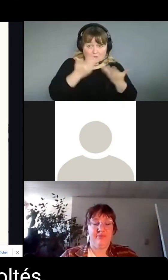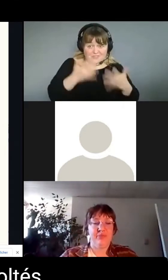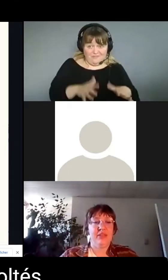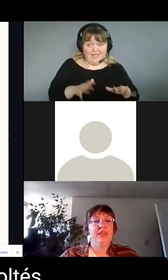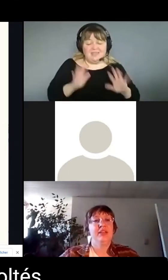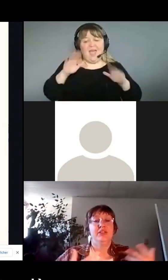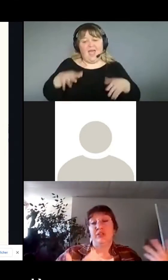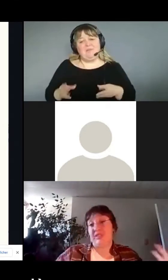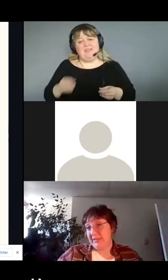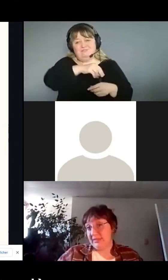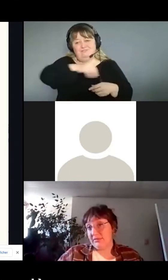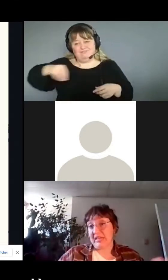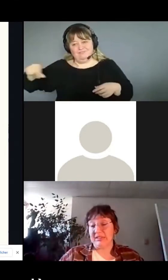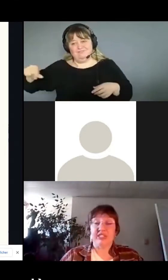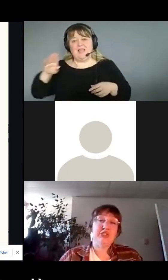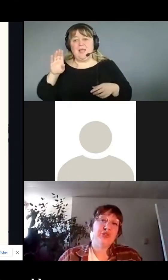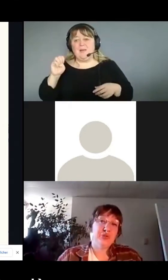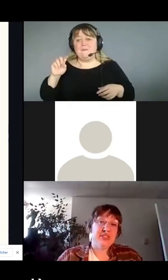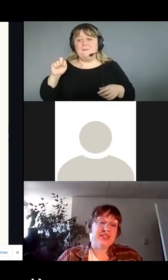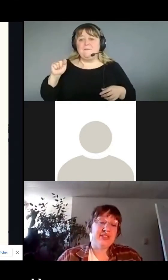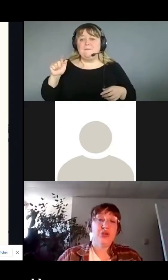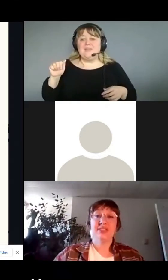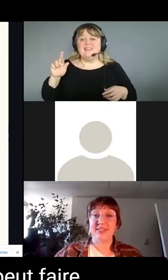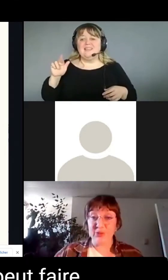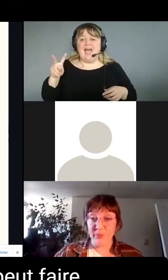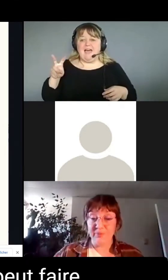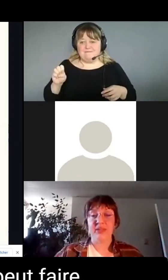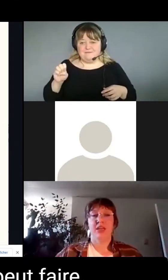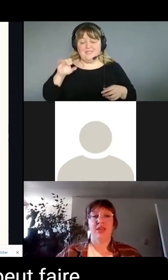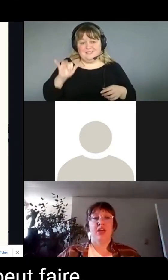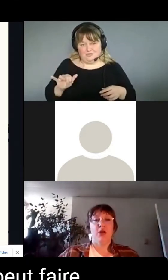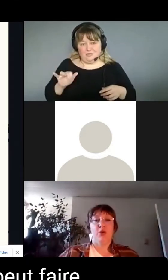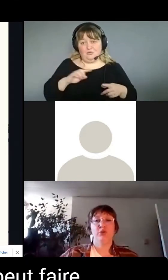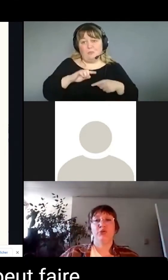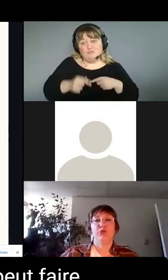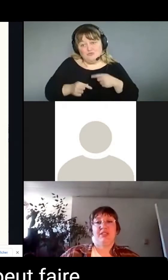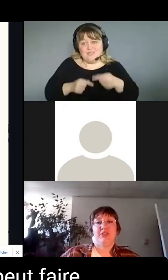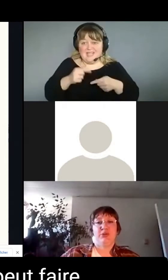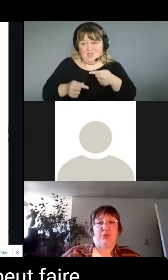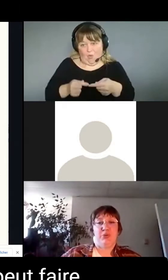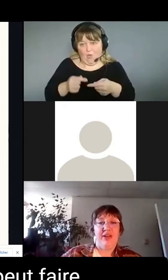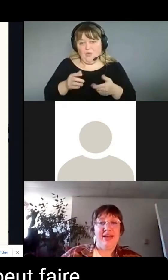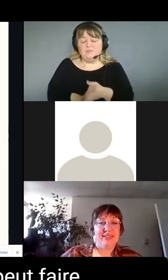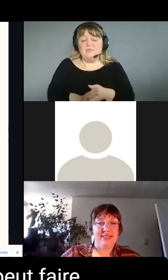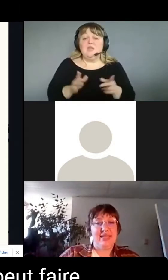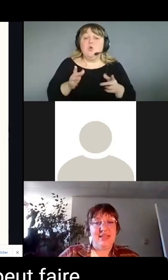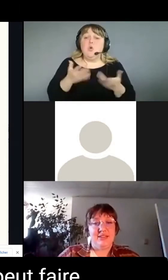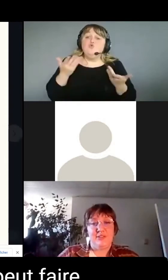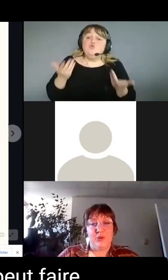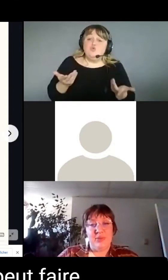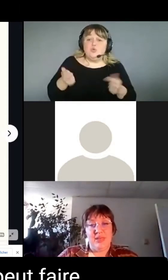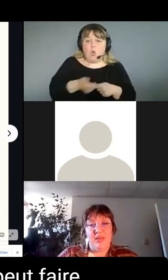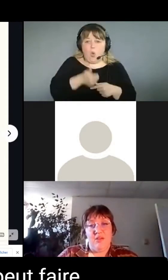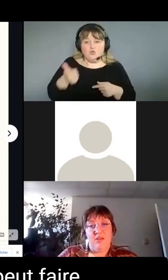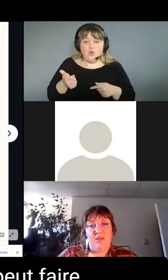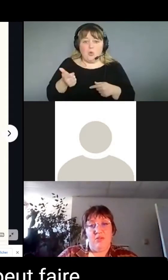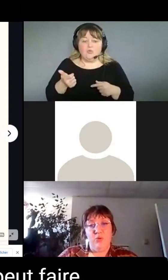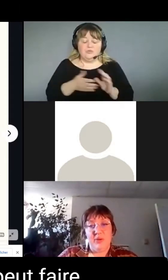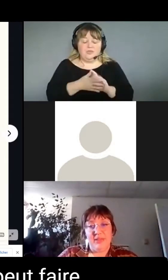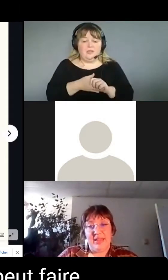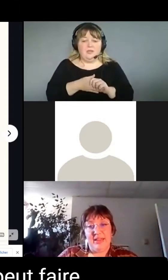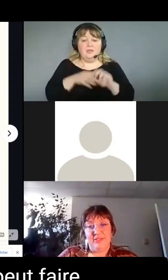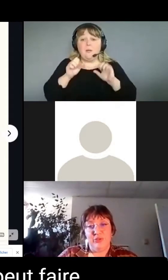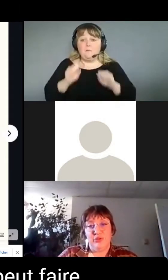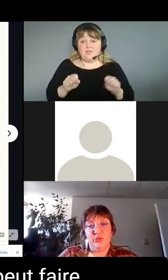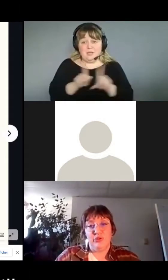betteraves. Il y a cette stratégie de succession-là. Sinon, une autre succession qu'on peut faire, c'est semer